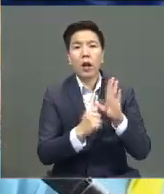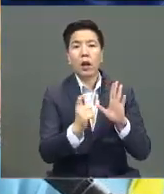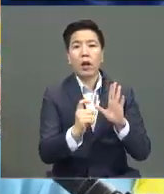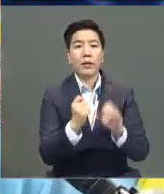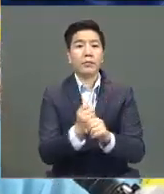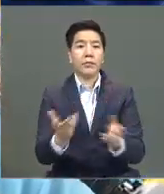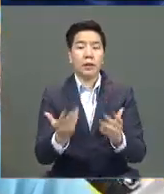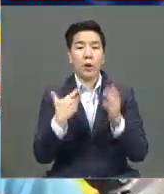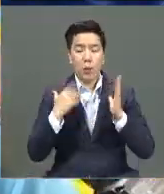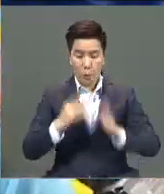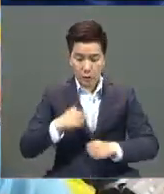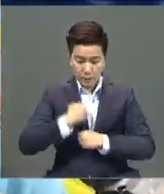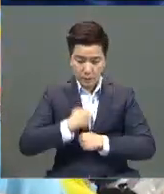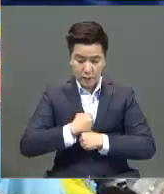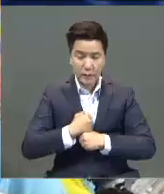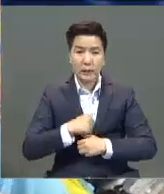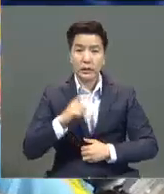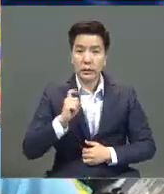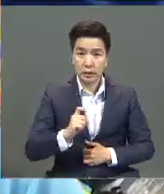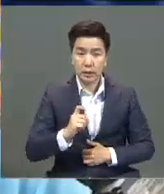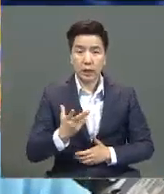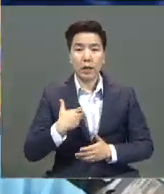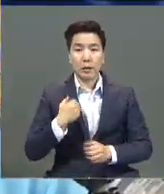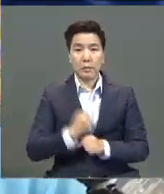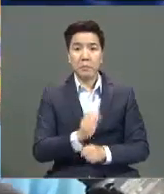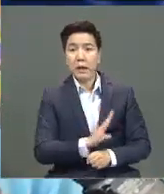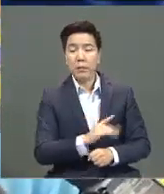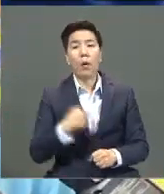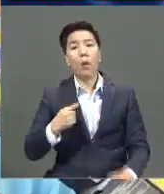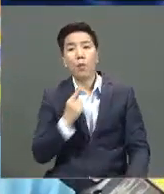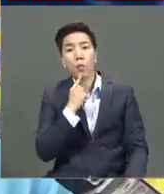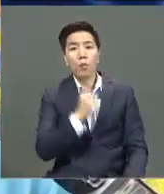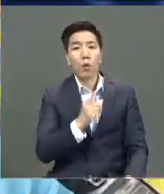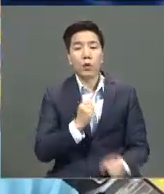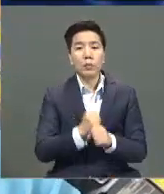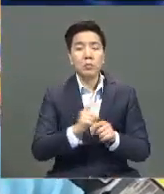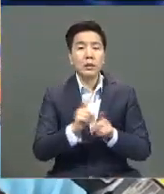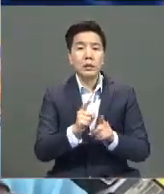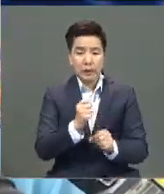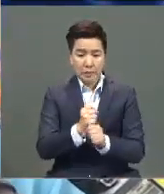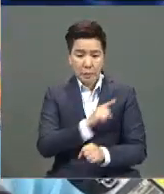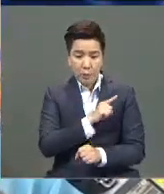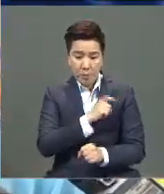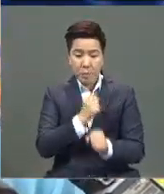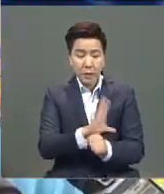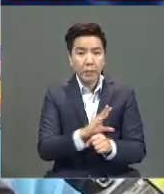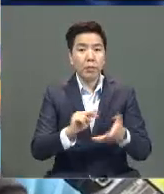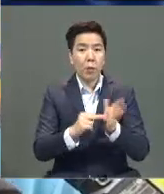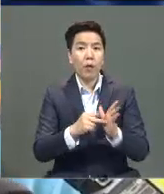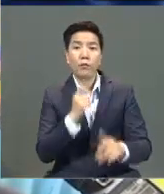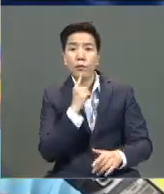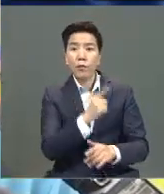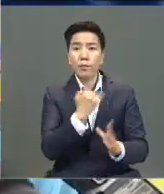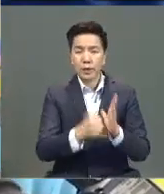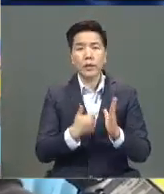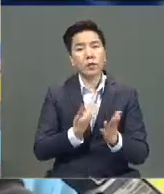เจ้าที่เขาก็เสียหายเขาไม่ทำงานเขาก็ถูกฟ้องร้องละเว้นอีกแล้วมันจะอยู่กันยังไงผมก็ขอร้